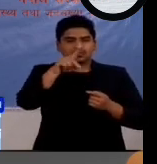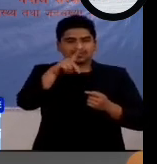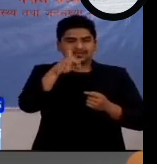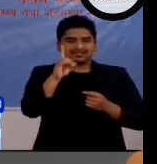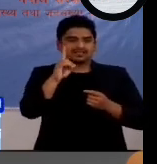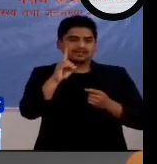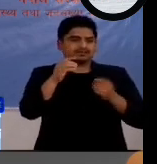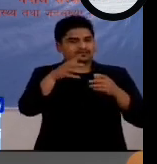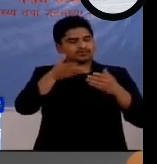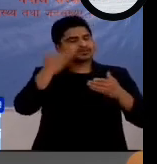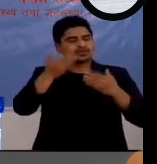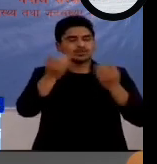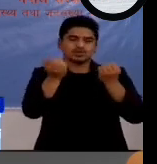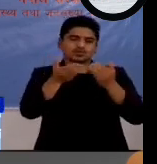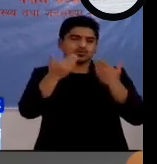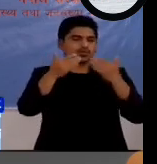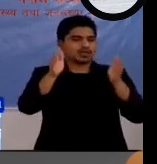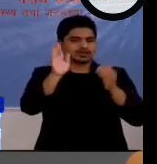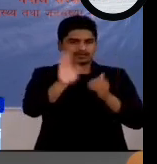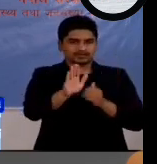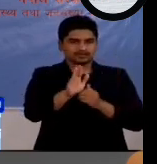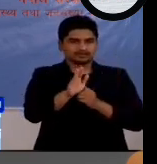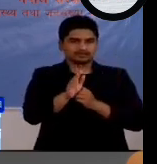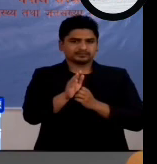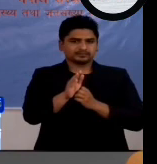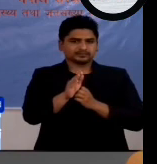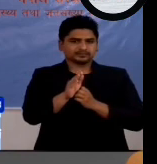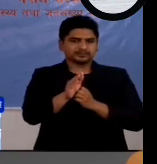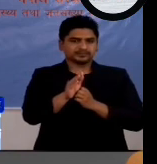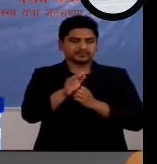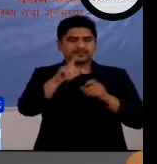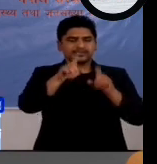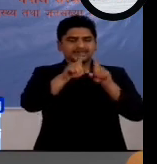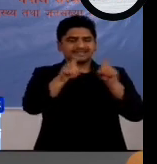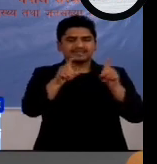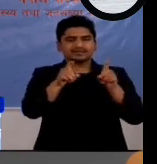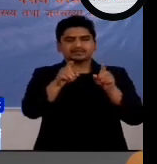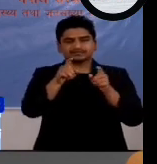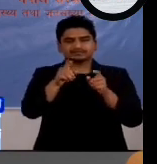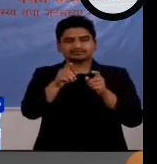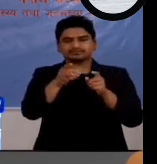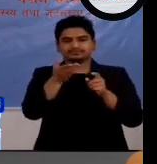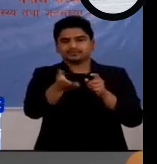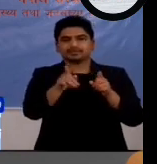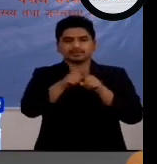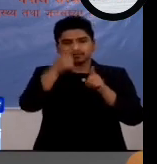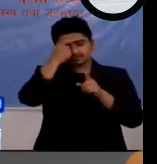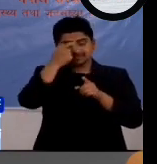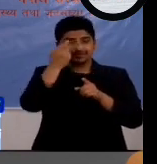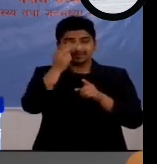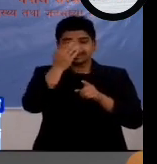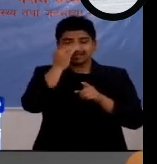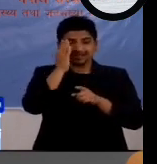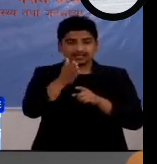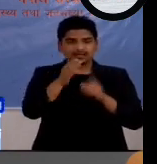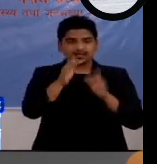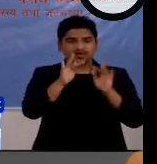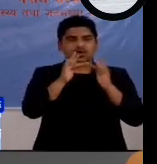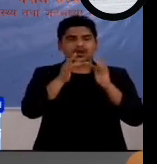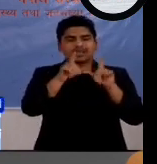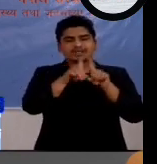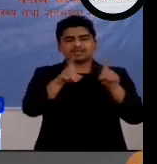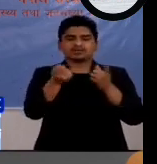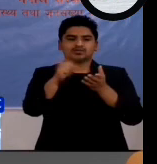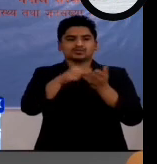सेवा कहिले पनि बन्द छैन। त्यो बिचमा अब अहिले हामीले चाहिँ तत्काल नै चाहिँ टिकट काट्न पनि समस्या पर्ने हुनाले चाहिँ त्यो